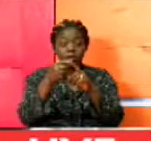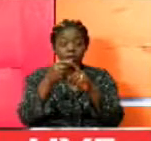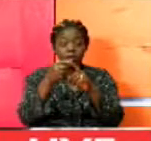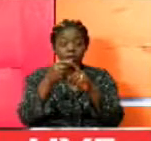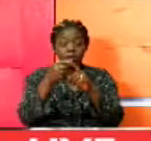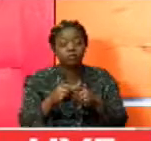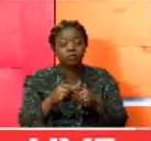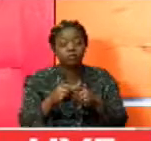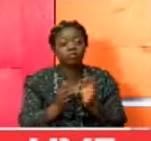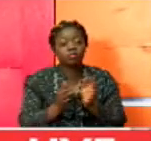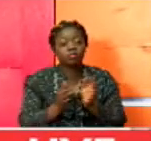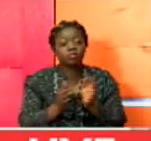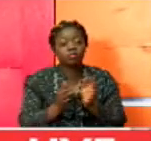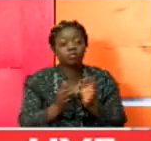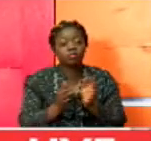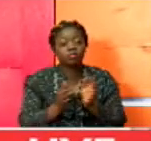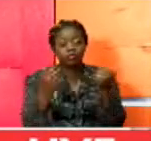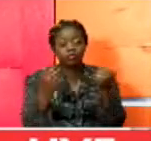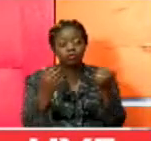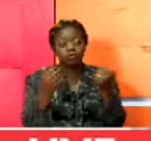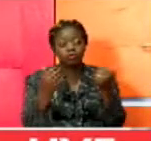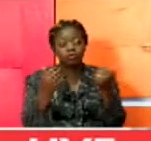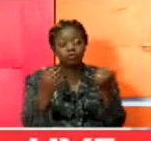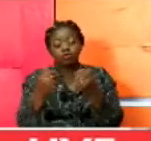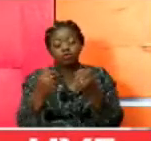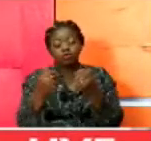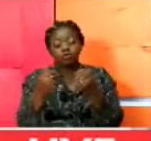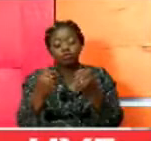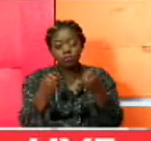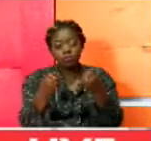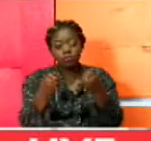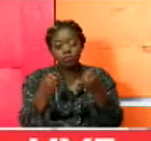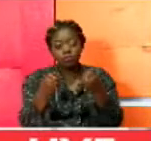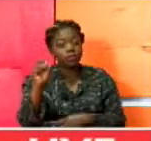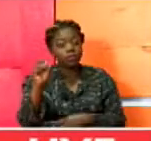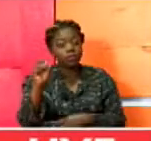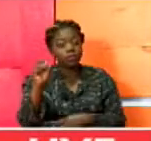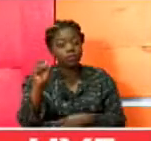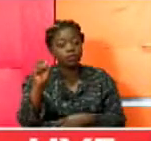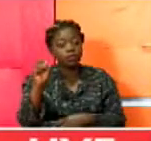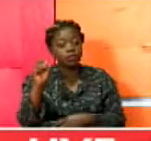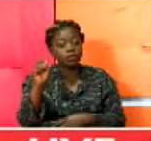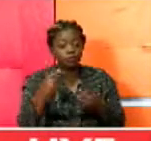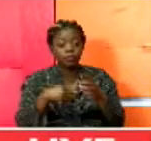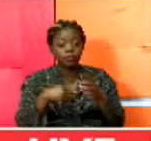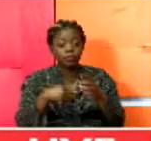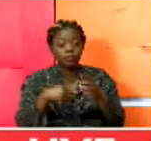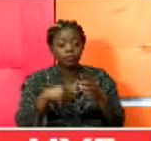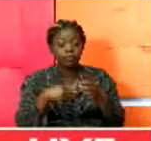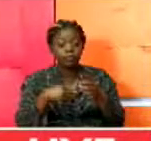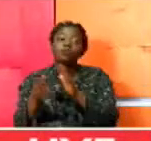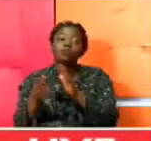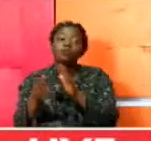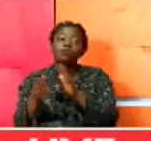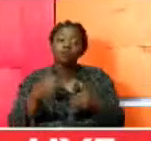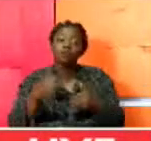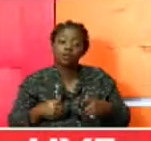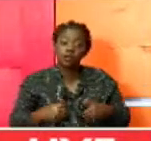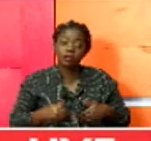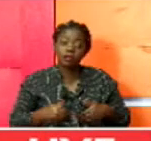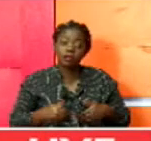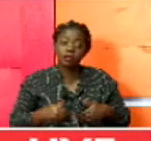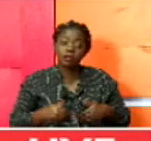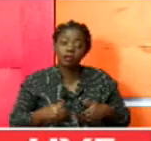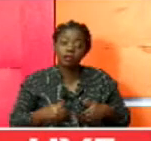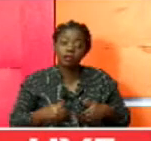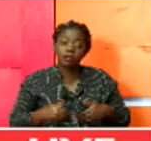bwalambulula n'abaana bakuze n'abazzukulu bangi Agamye nti okukulaakulana amangu ng'omuvubuka mazima ge